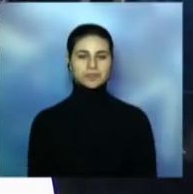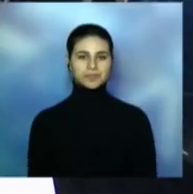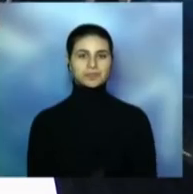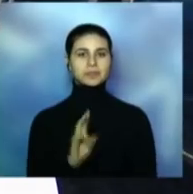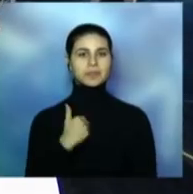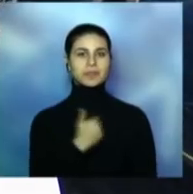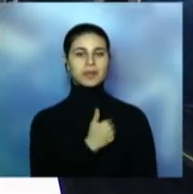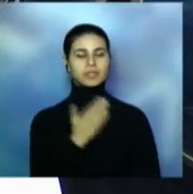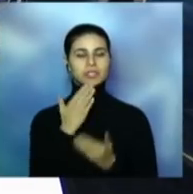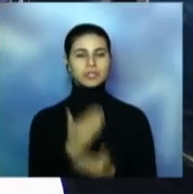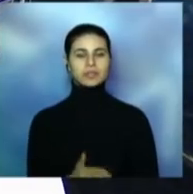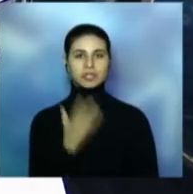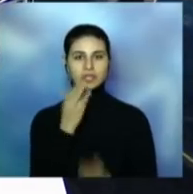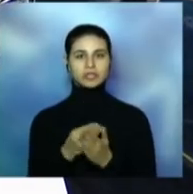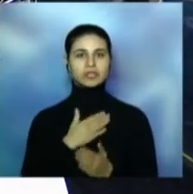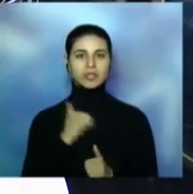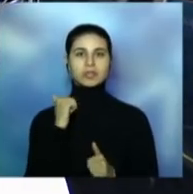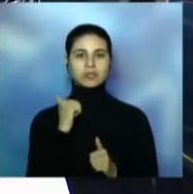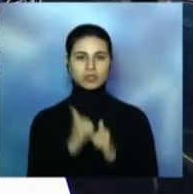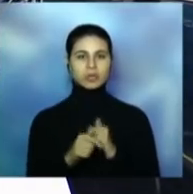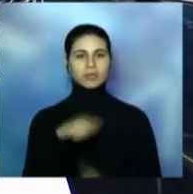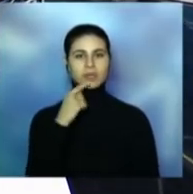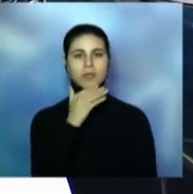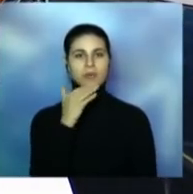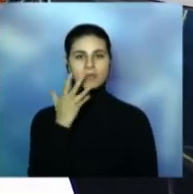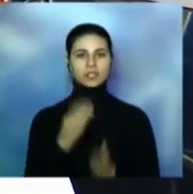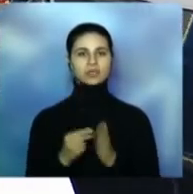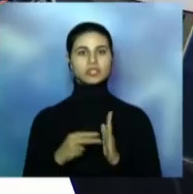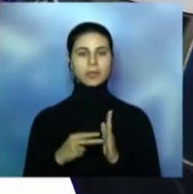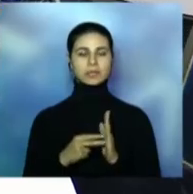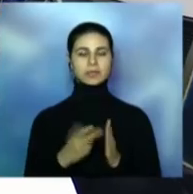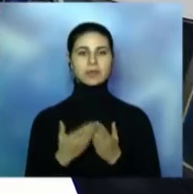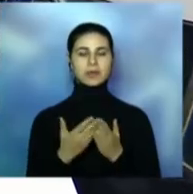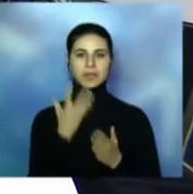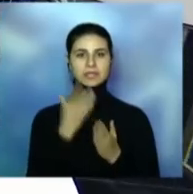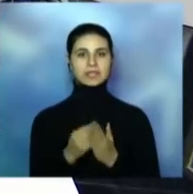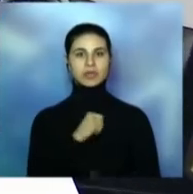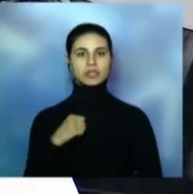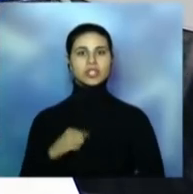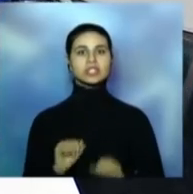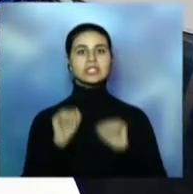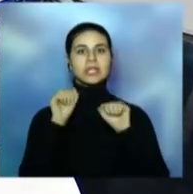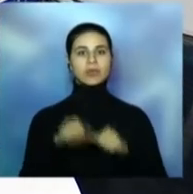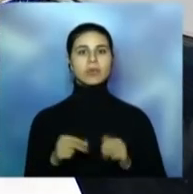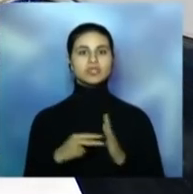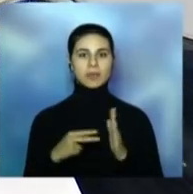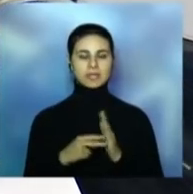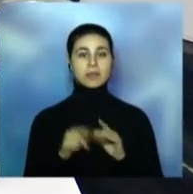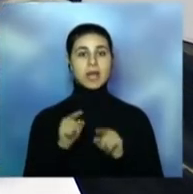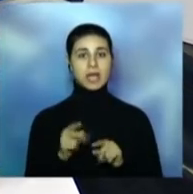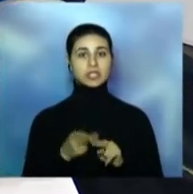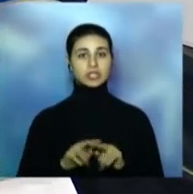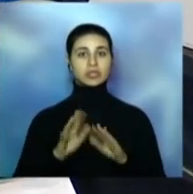ნათიას უნდა ვკითხო, ჩვენ ბევრი ვისაუბრეთ თვითშეფასებაზე, ანუ საკუთარი შესაძლებლობების შეფასებაზე. ეს